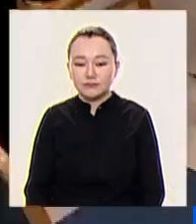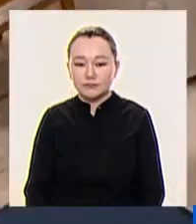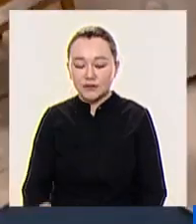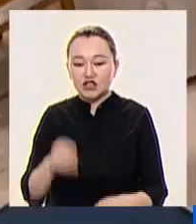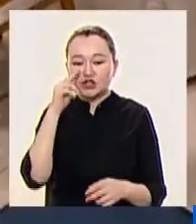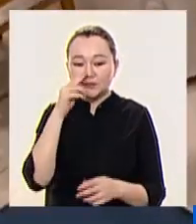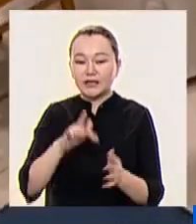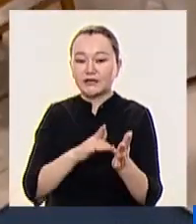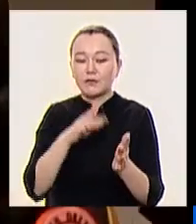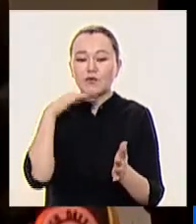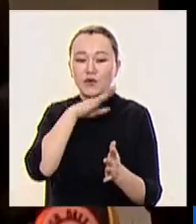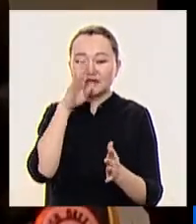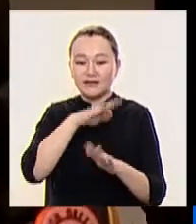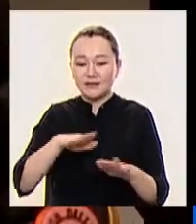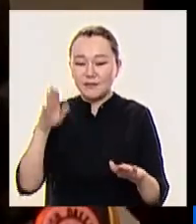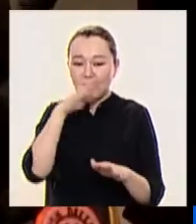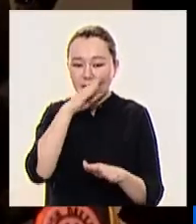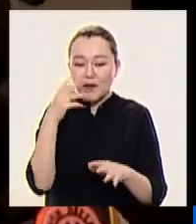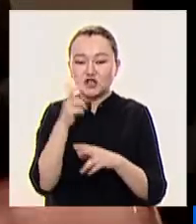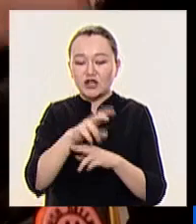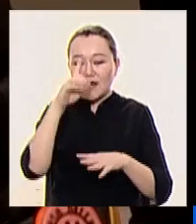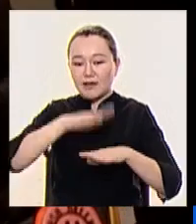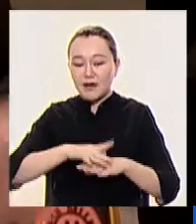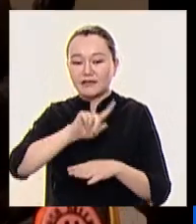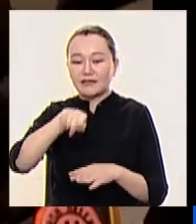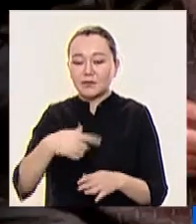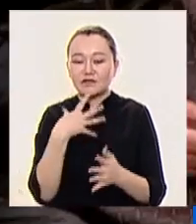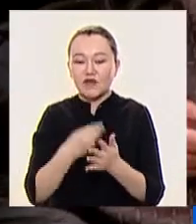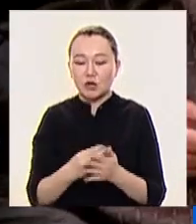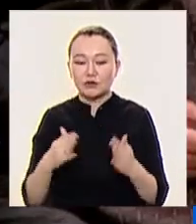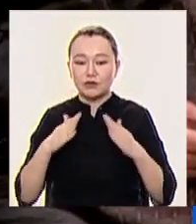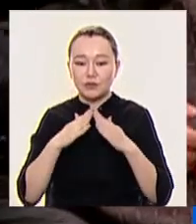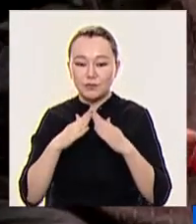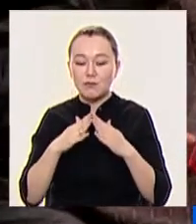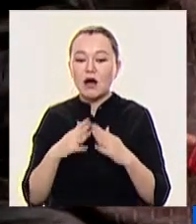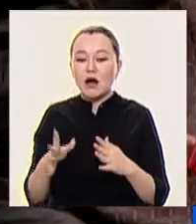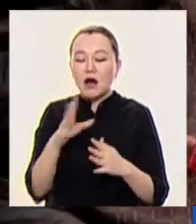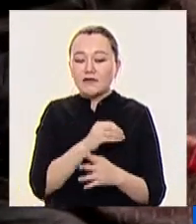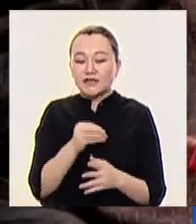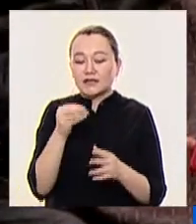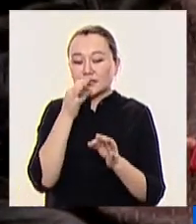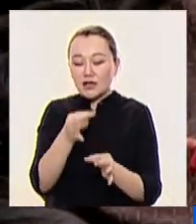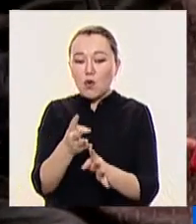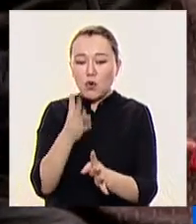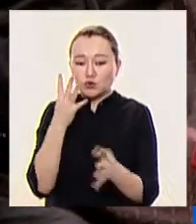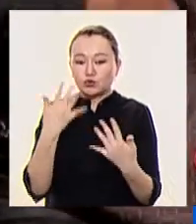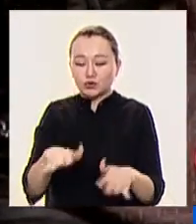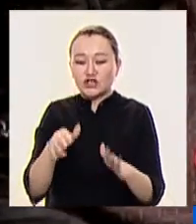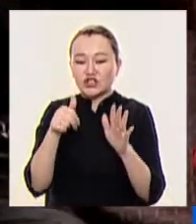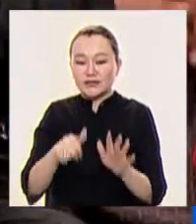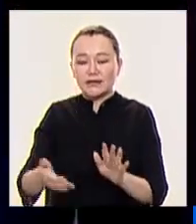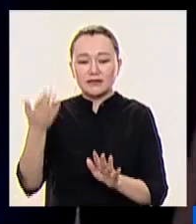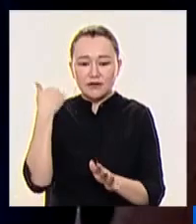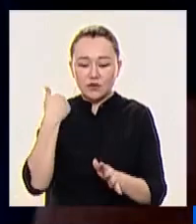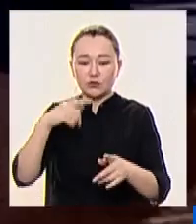В Шымкенте многодетные мамы пришли к акимату требовать свое жилье. Они уверяют, что их очередь подошла еще полгода